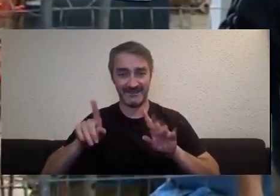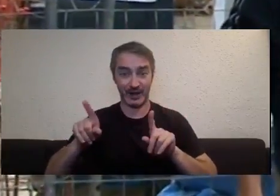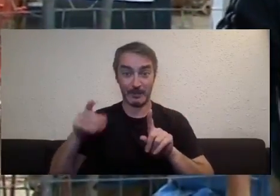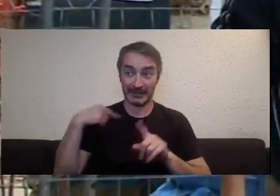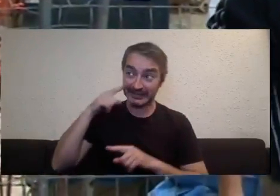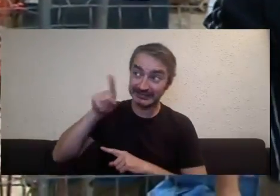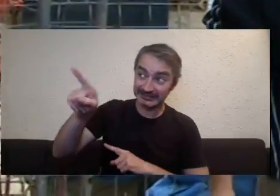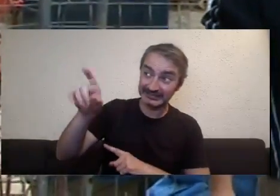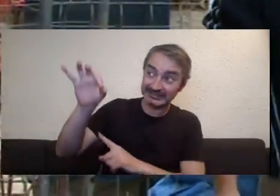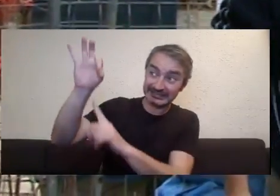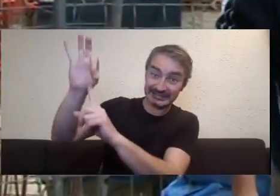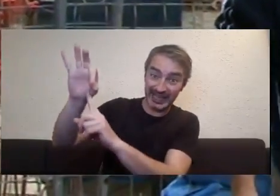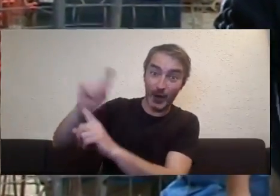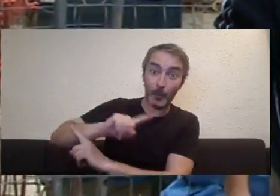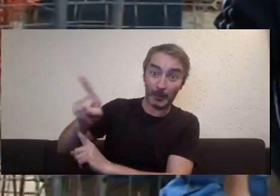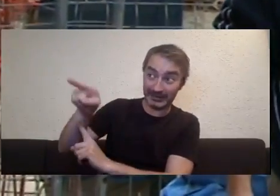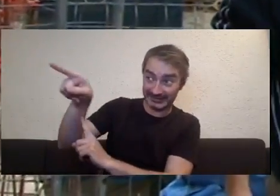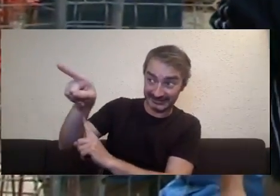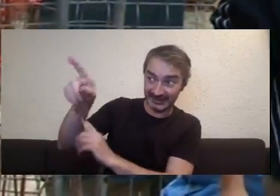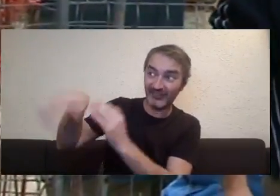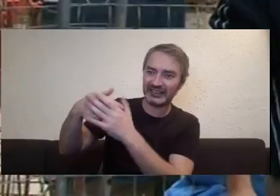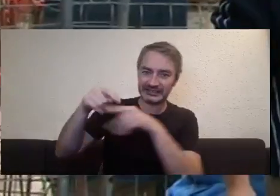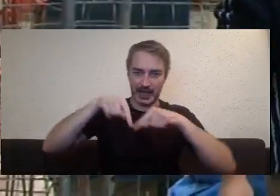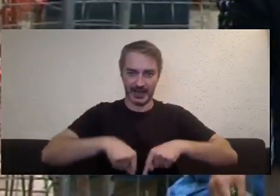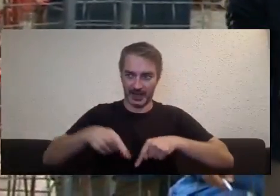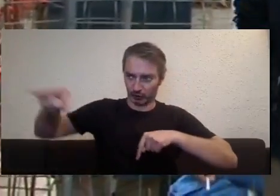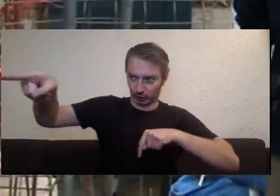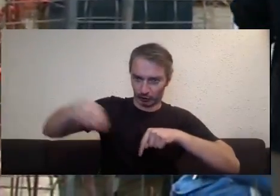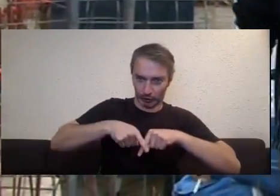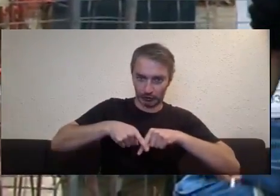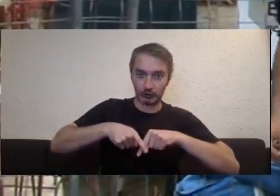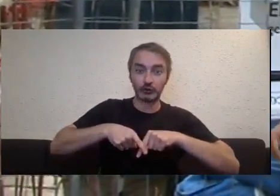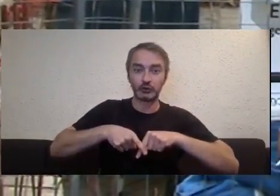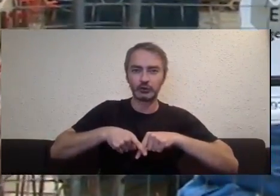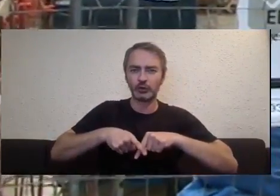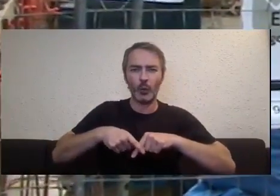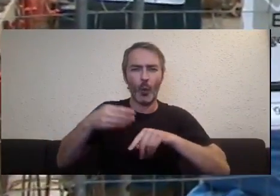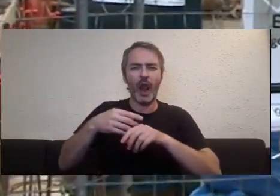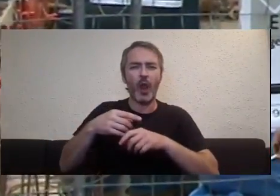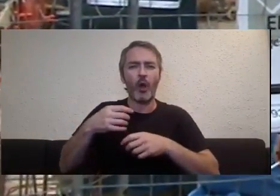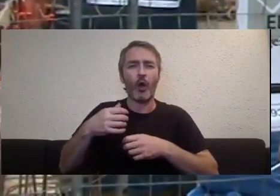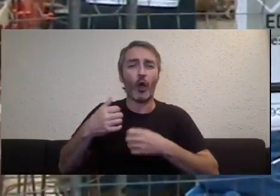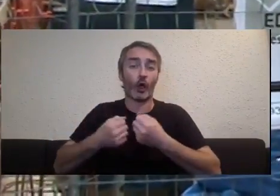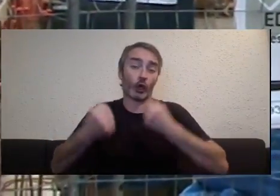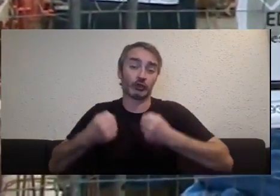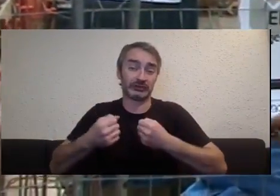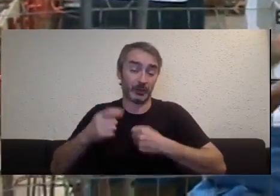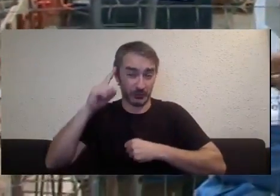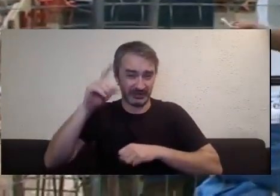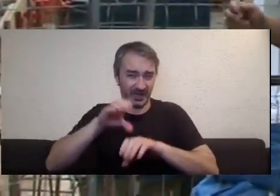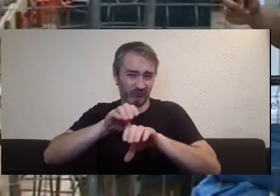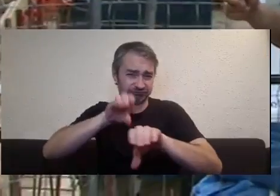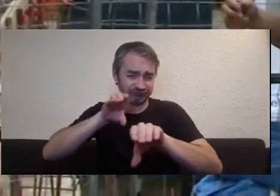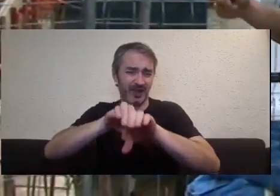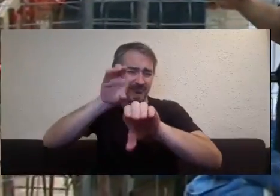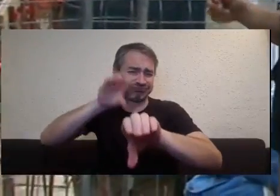des de més o menys on està la senyal del prohibit, que és el carrer de Normassini, fins aquí, tot una ristra de furgones fins aquí, i